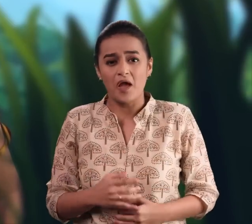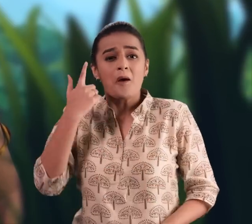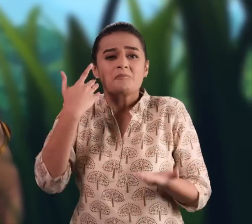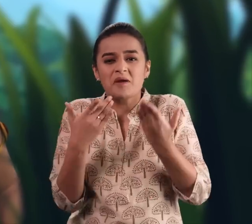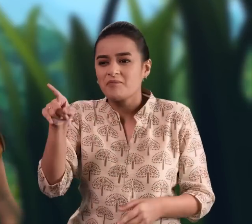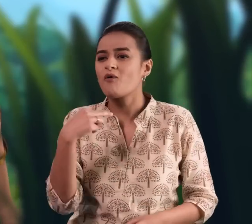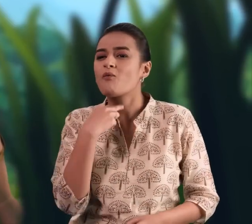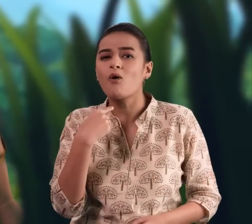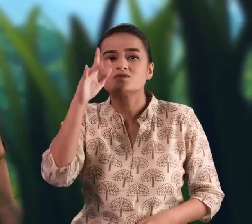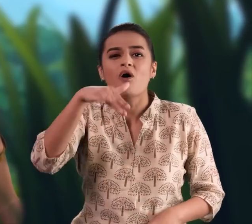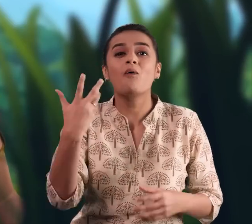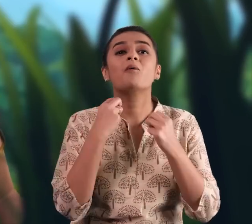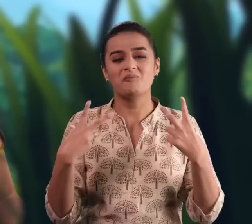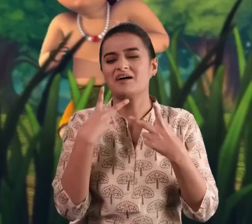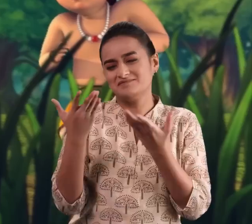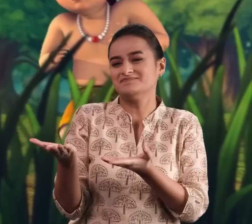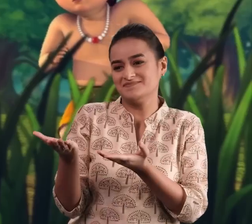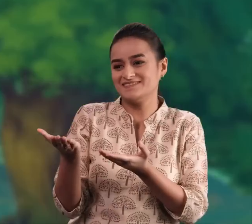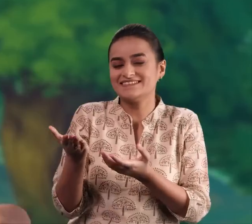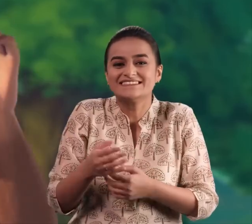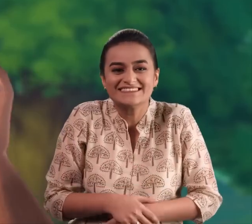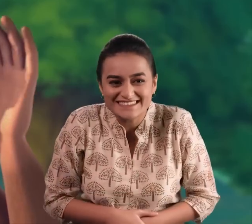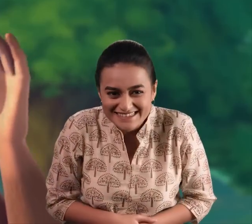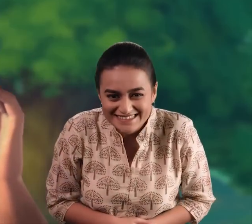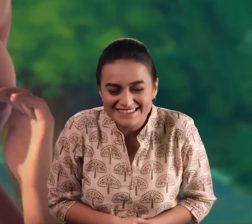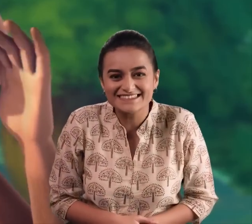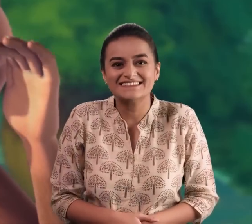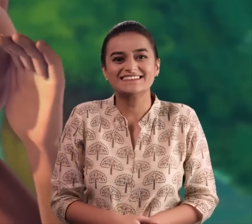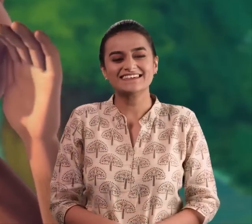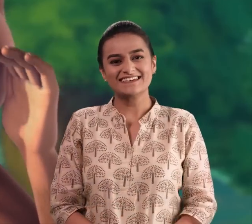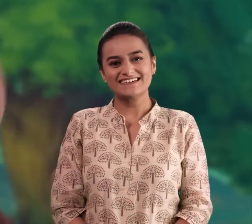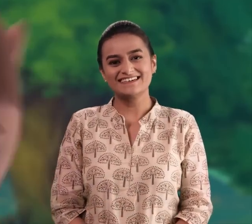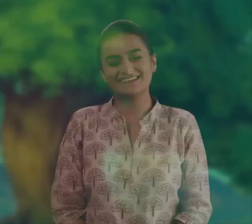तुम शायद मेंढकों को बुला रहे थे।